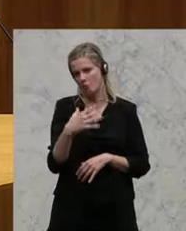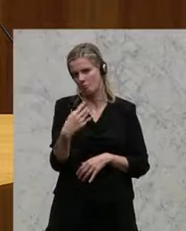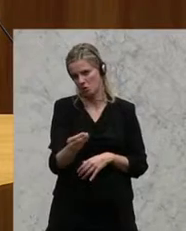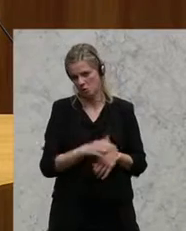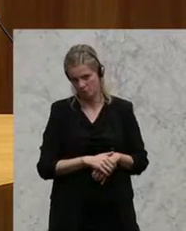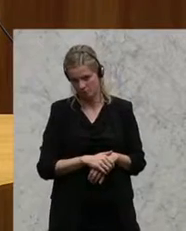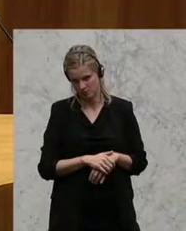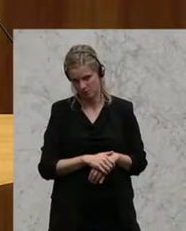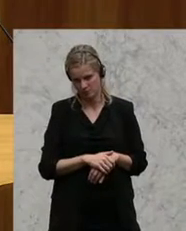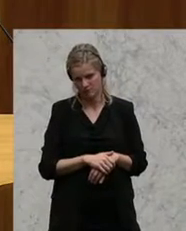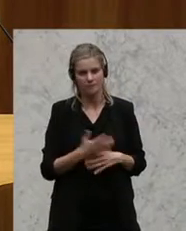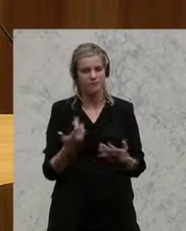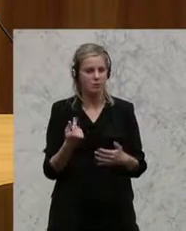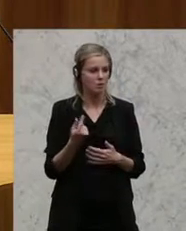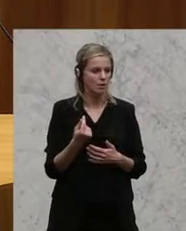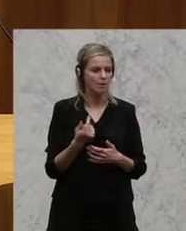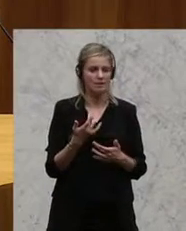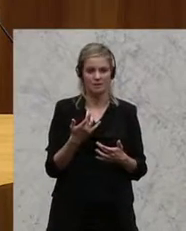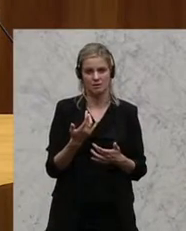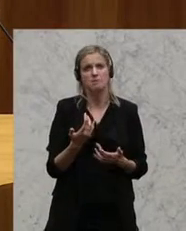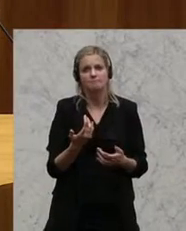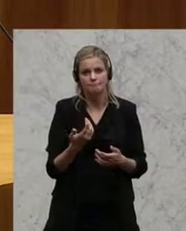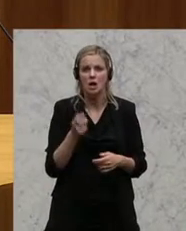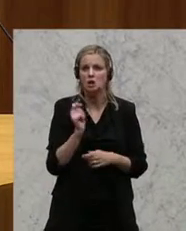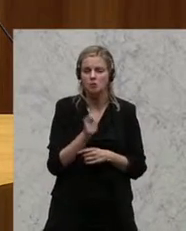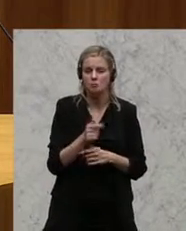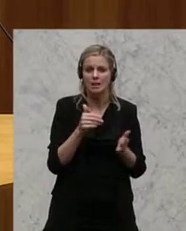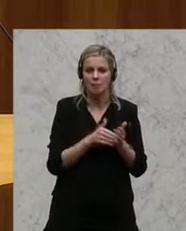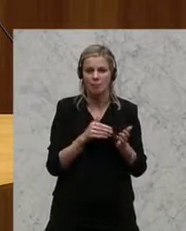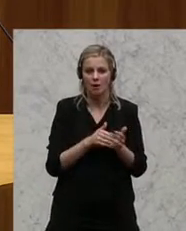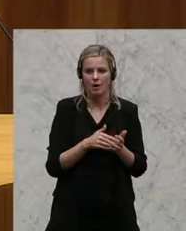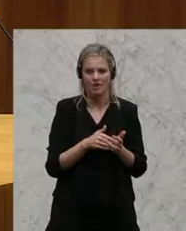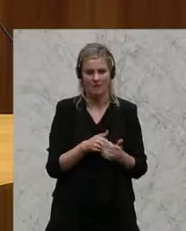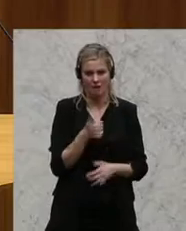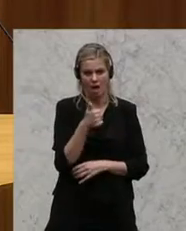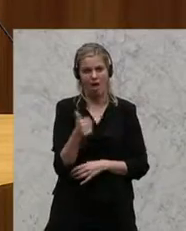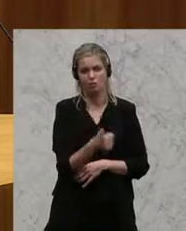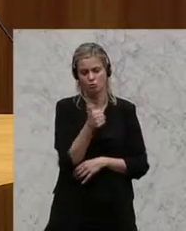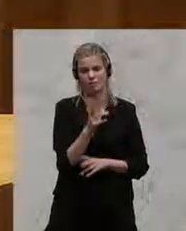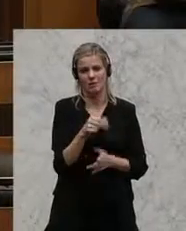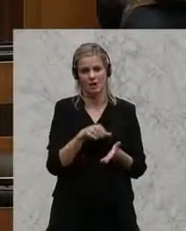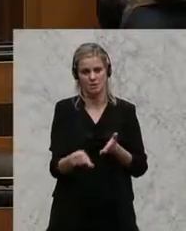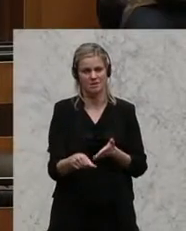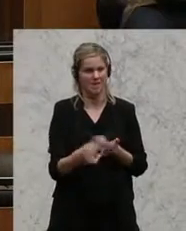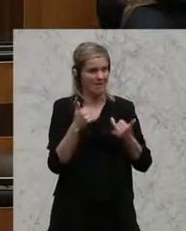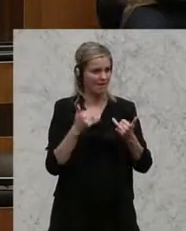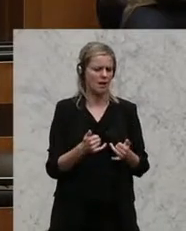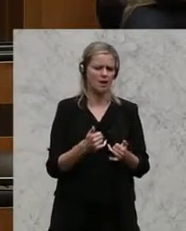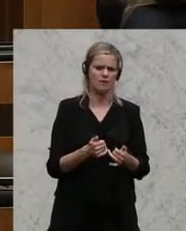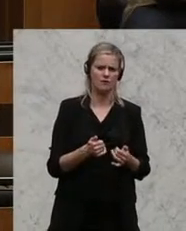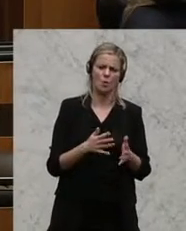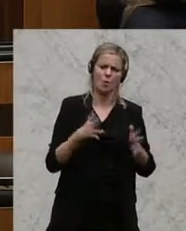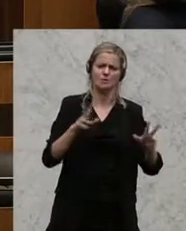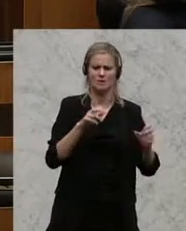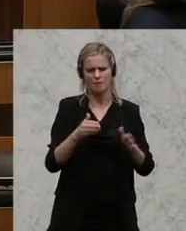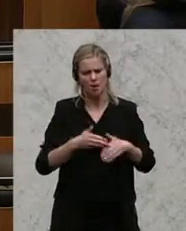teuren Schmied hat, hat er dort eine Stunde Reparatur zu bezahlen. Das ist das Fatale daran. Was hier großartig als Hilfe verkauft wird,